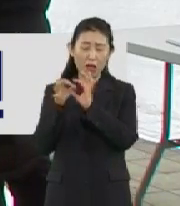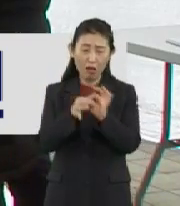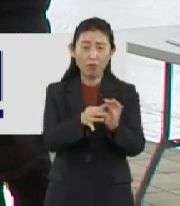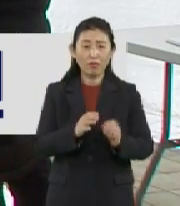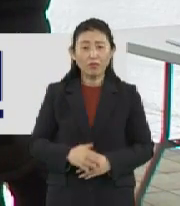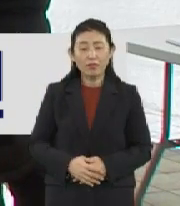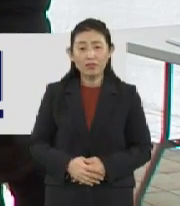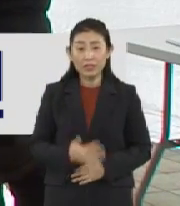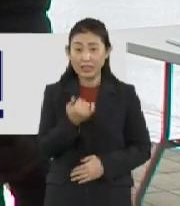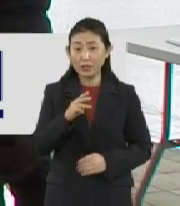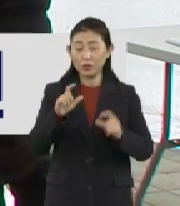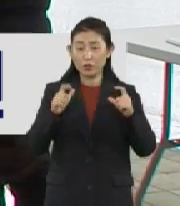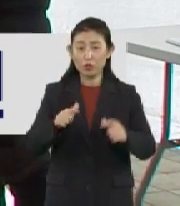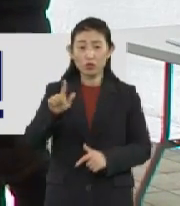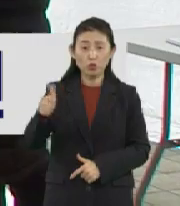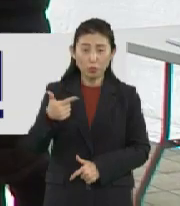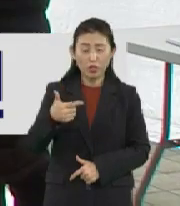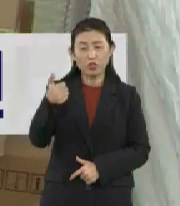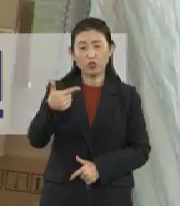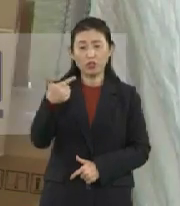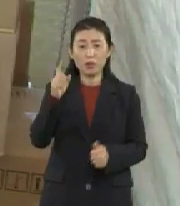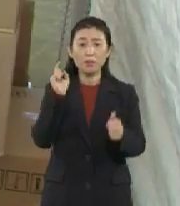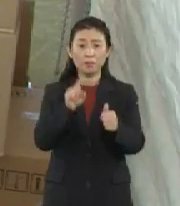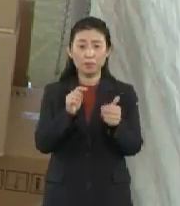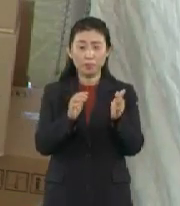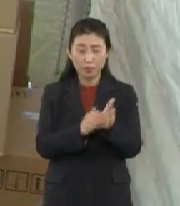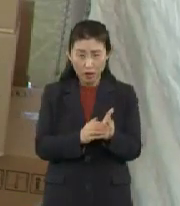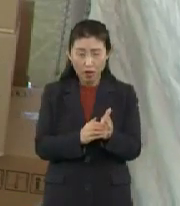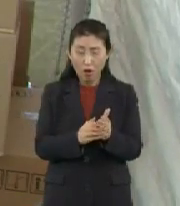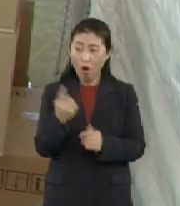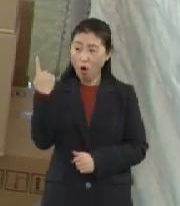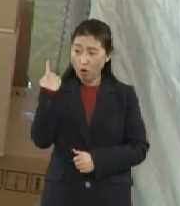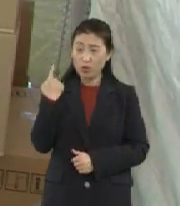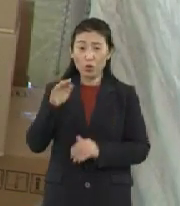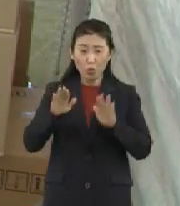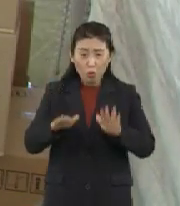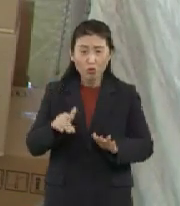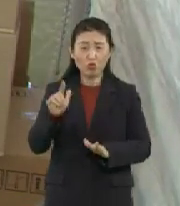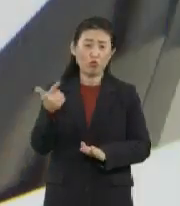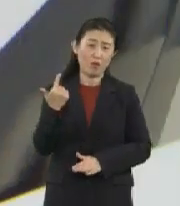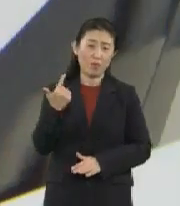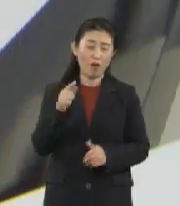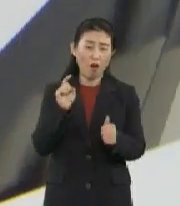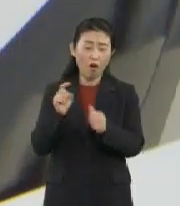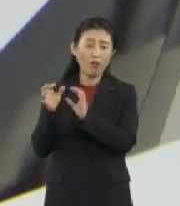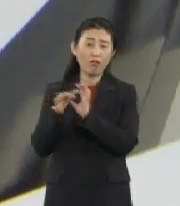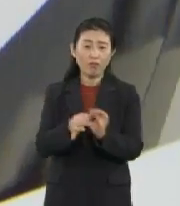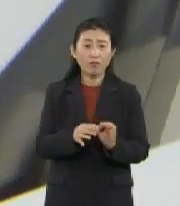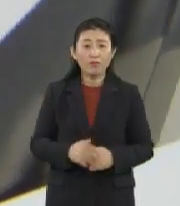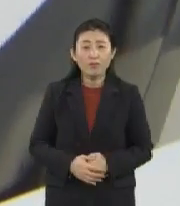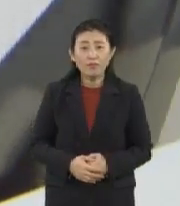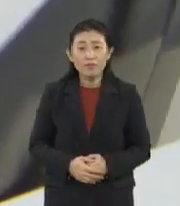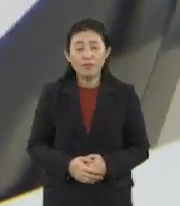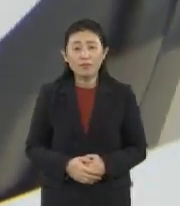세종에서도 66명이 학진데 이틀 연속 600명 대를 기록했습니다